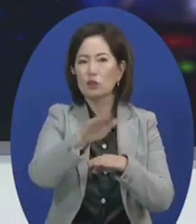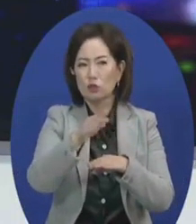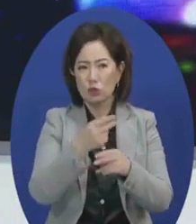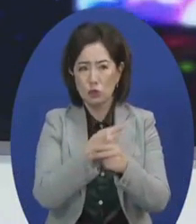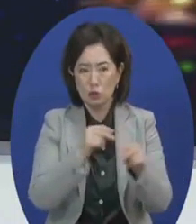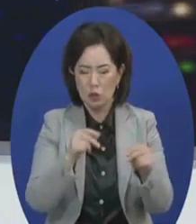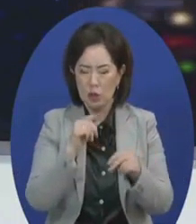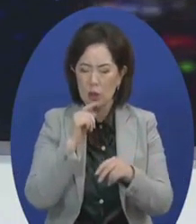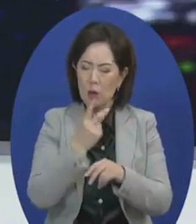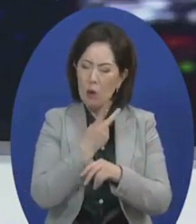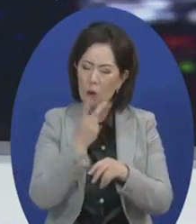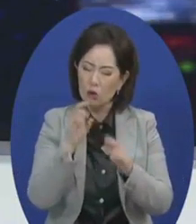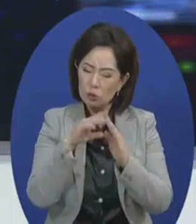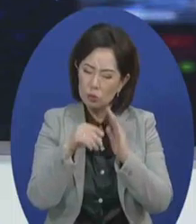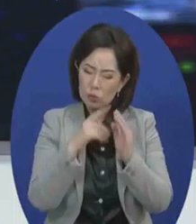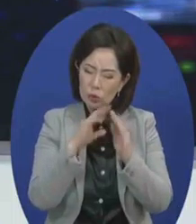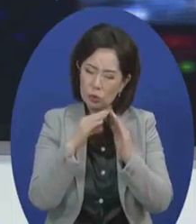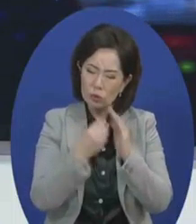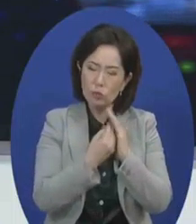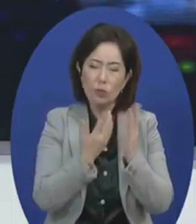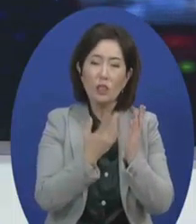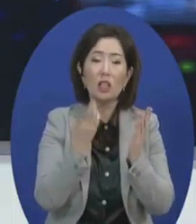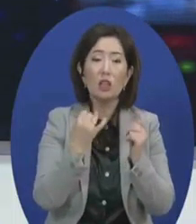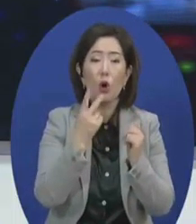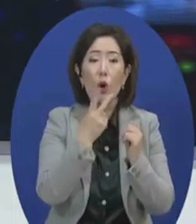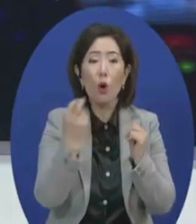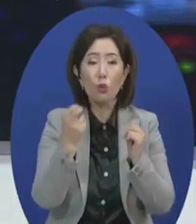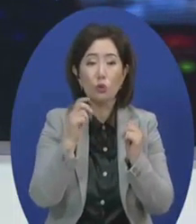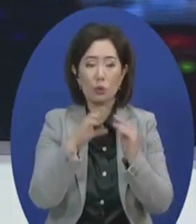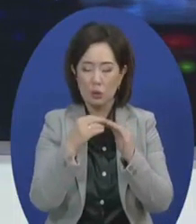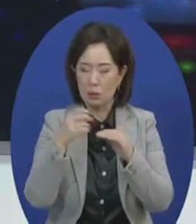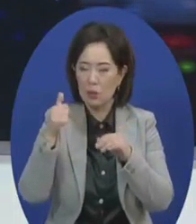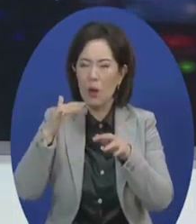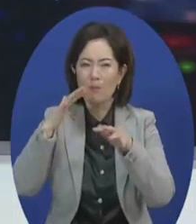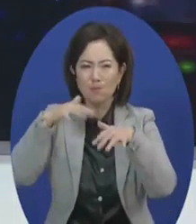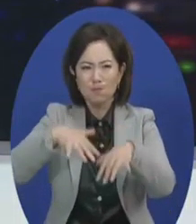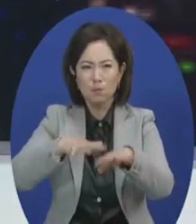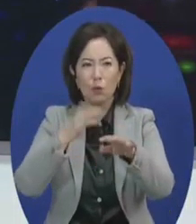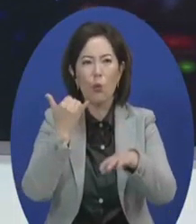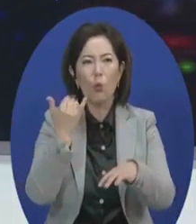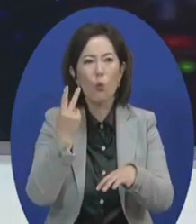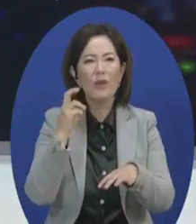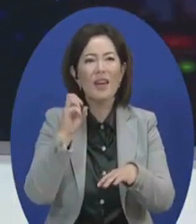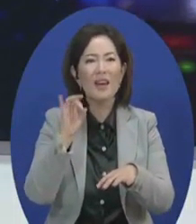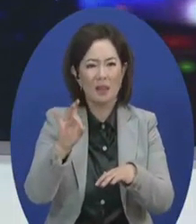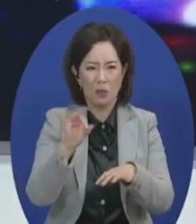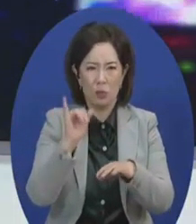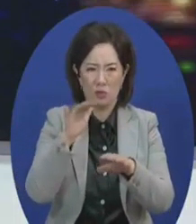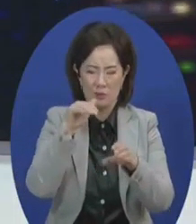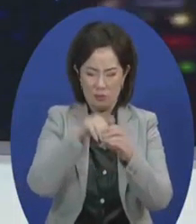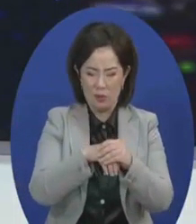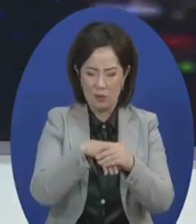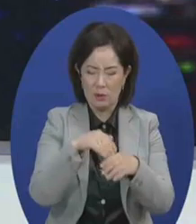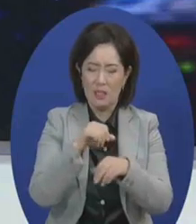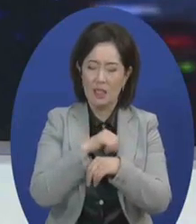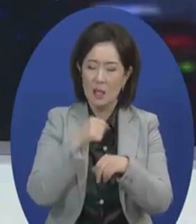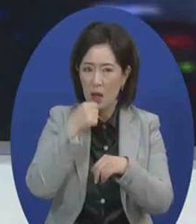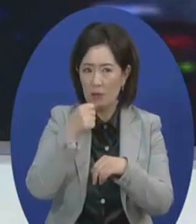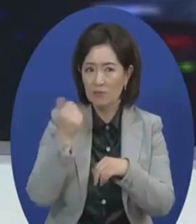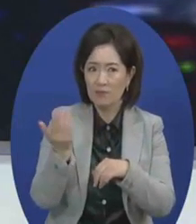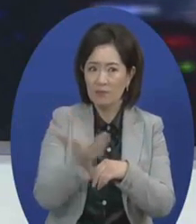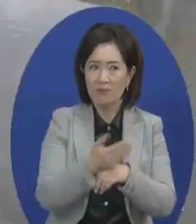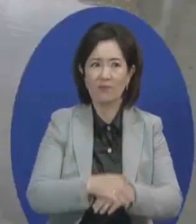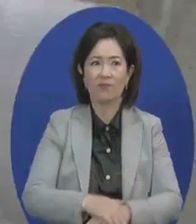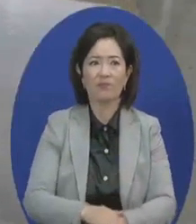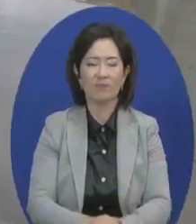дунджаар 200 өрх шар ус болон үерийн усанд автдаг байршилд 70 барих ажлыг сонгон найрхан дүүрэгт эхлүүлэх юм байна. Манай сурвалжлагч иргэн сурвалж